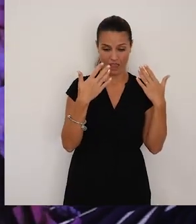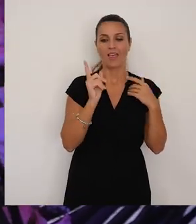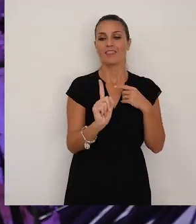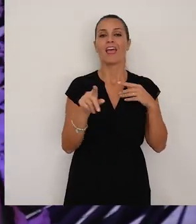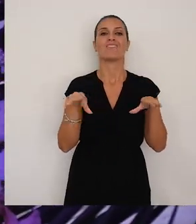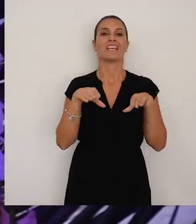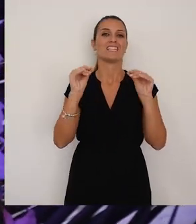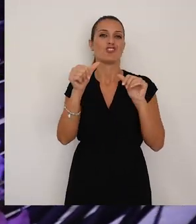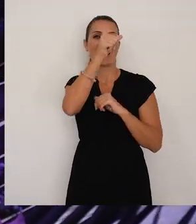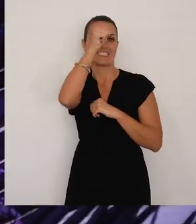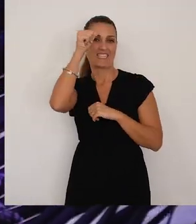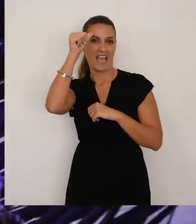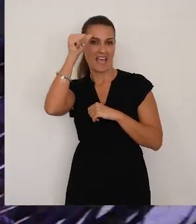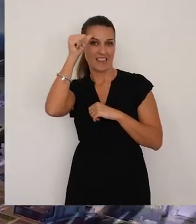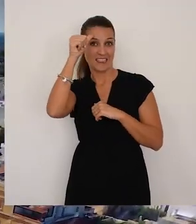dell'estate.